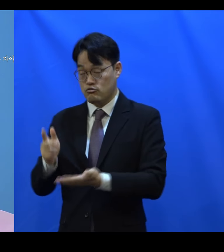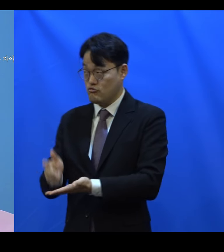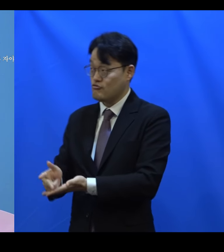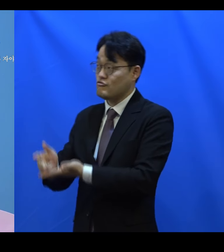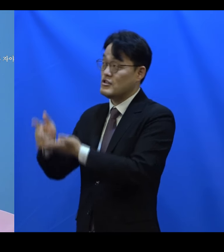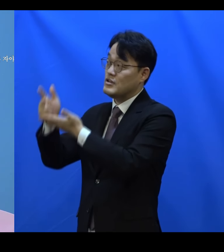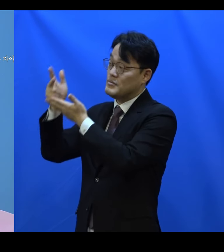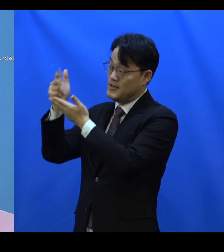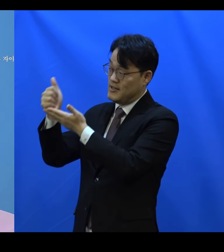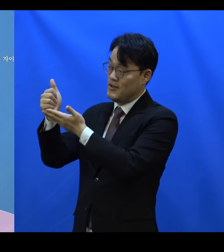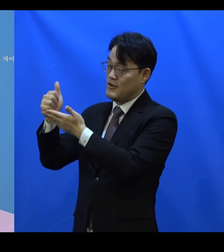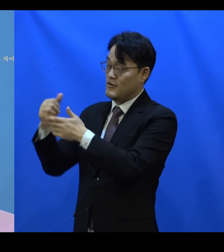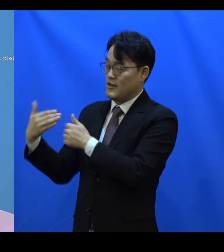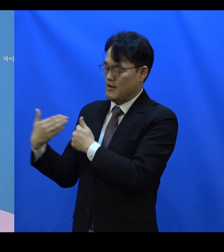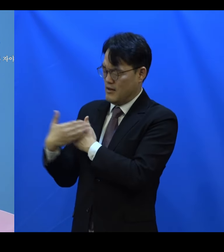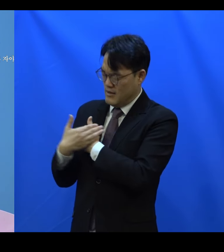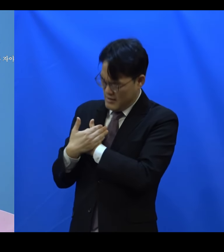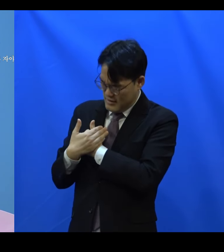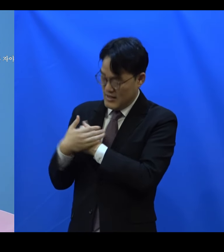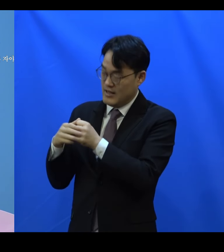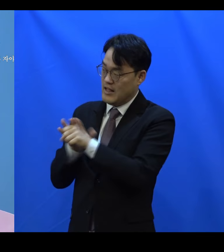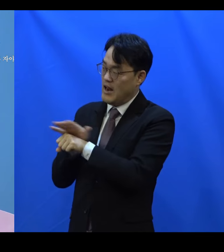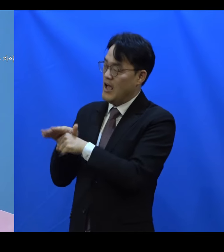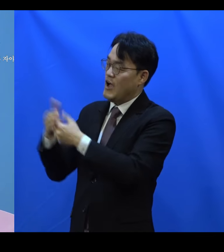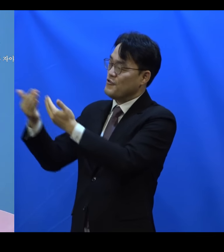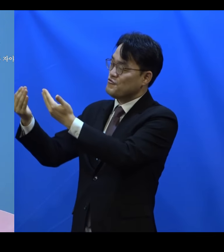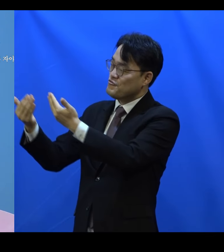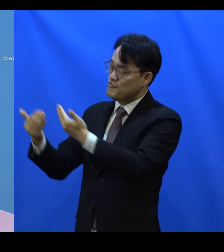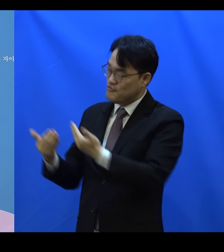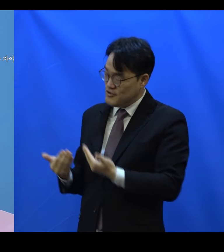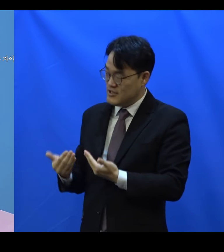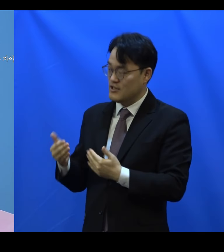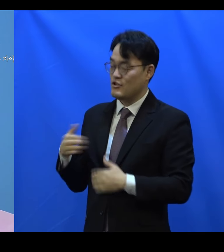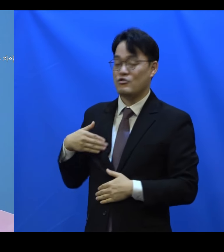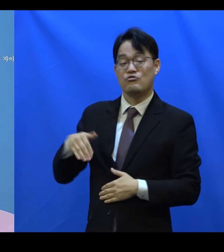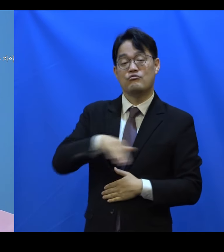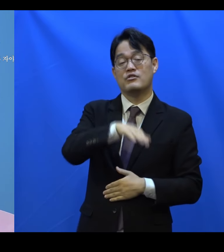주님은 일을 잘 시키시는 코치가 아니라 우리의 신랑이세요.